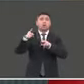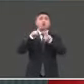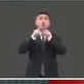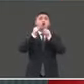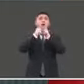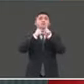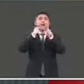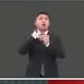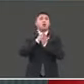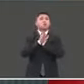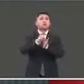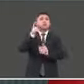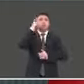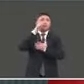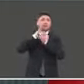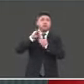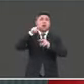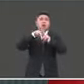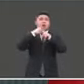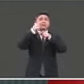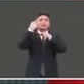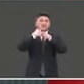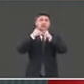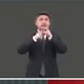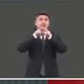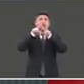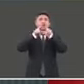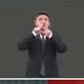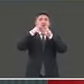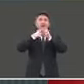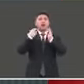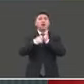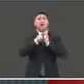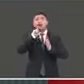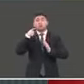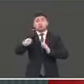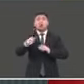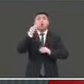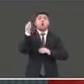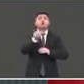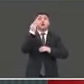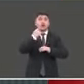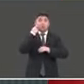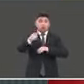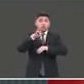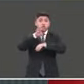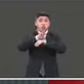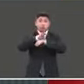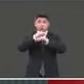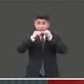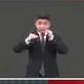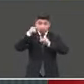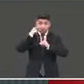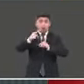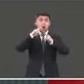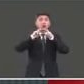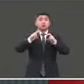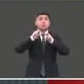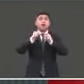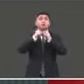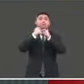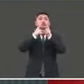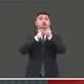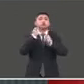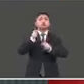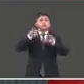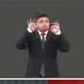ödüllü bilim insanımız Aziz Sancar adına Ocak ayında doktora sonrası araştırma bursu programı başlatıyoruz